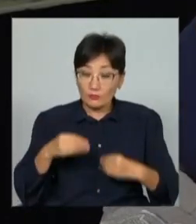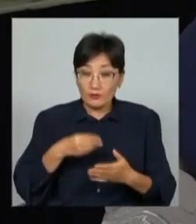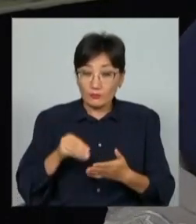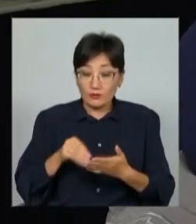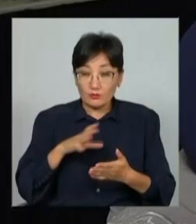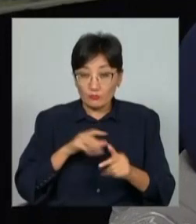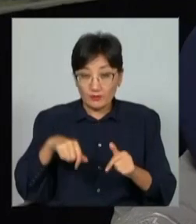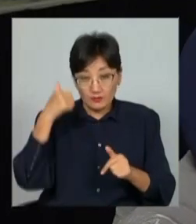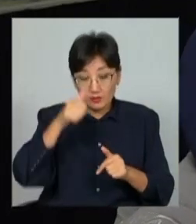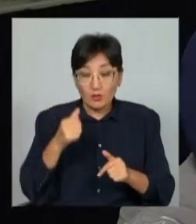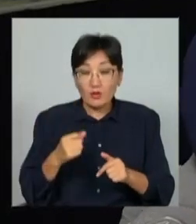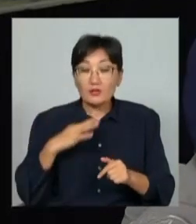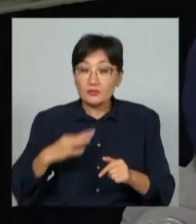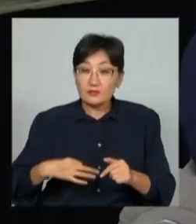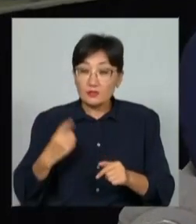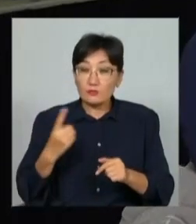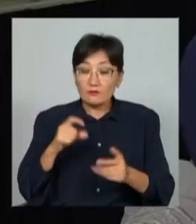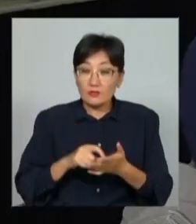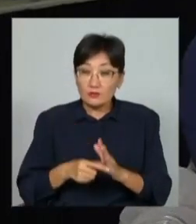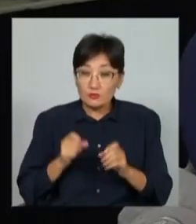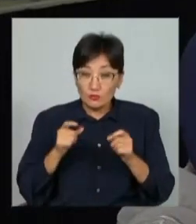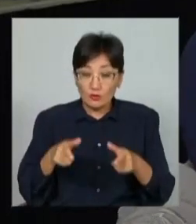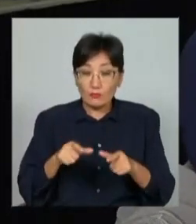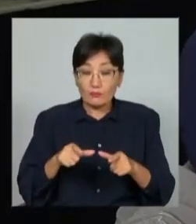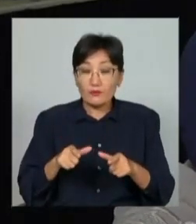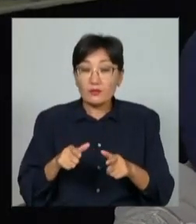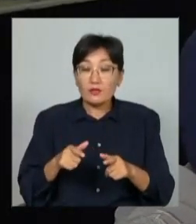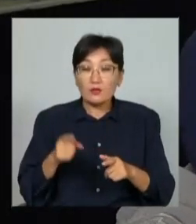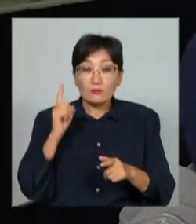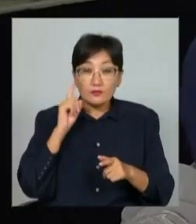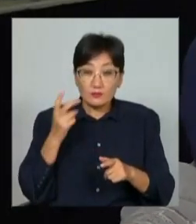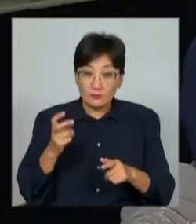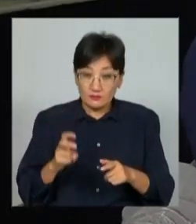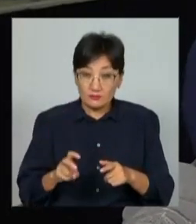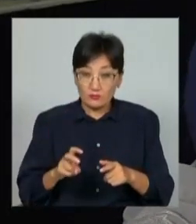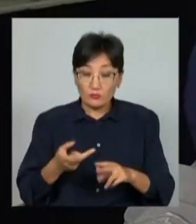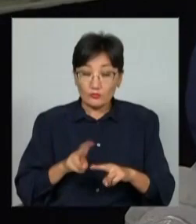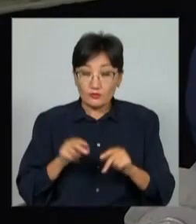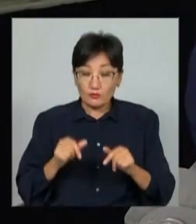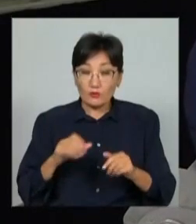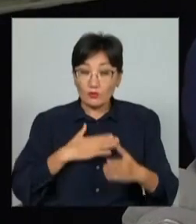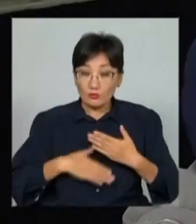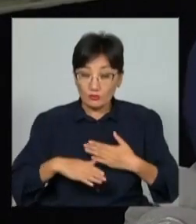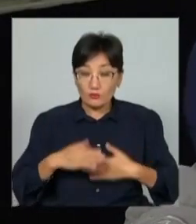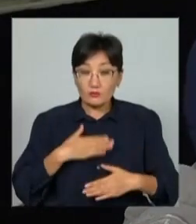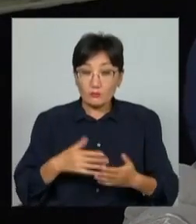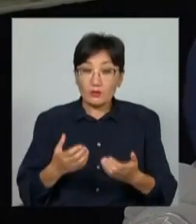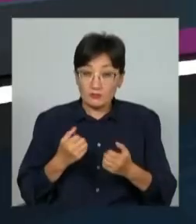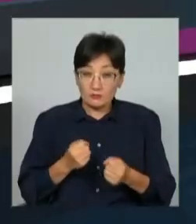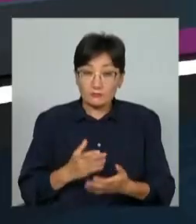Биыл балам бірінші класқа барып мектепке барады дегенге естіп келдік. Осы жерде қуанып қайтып отырмыз.